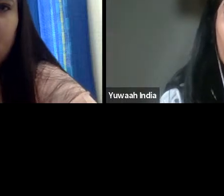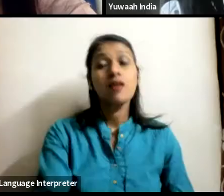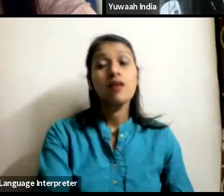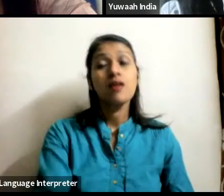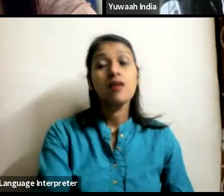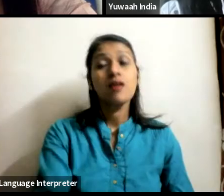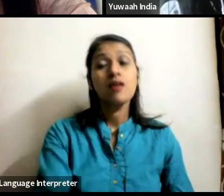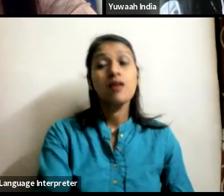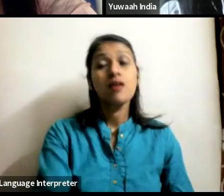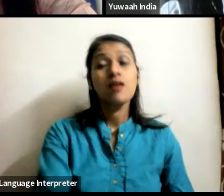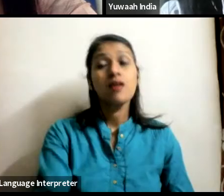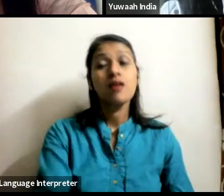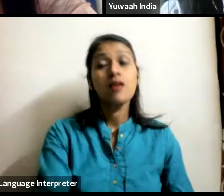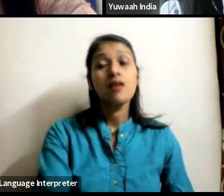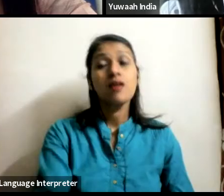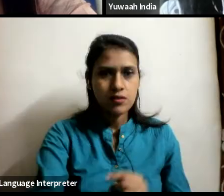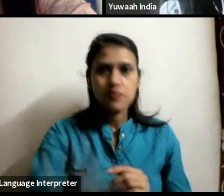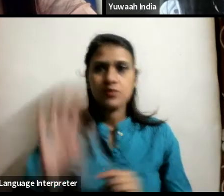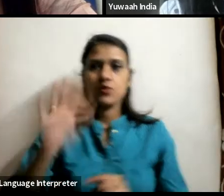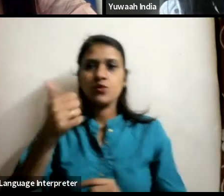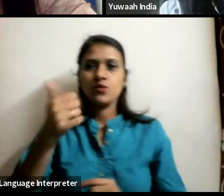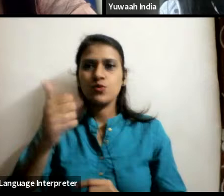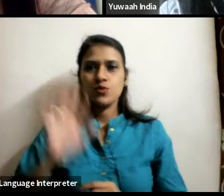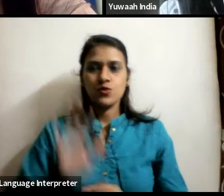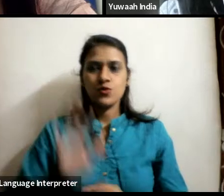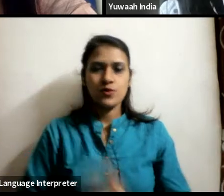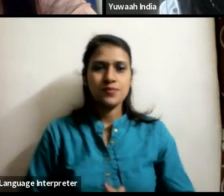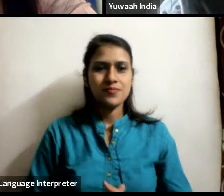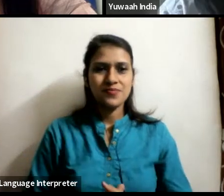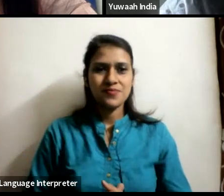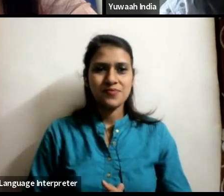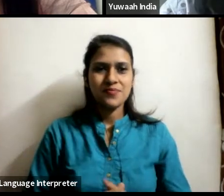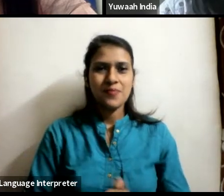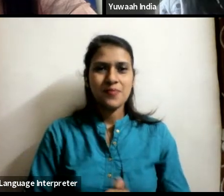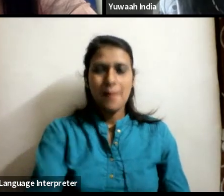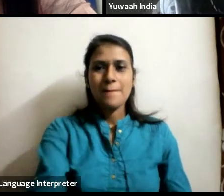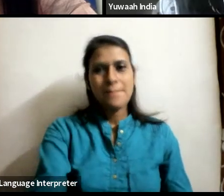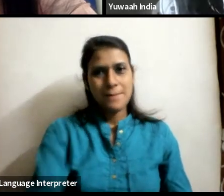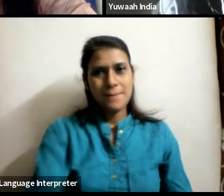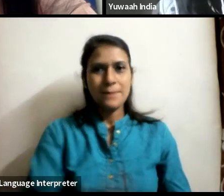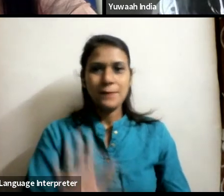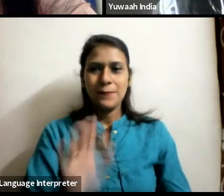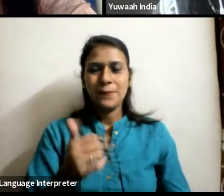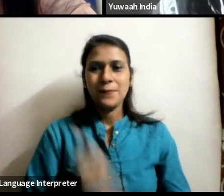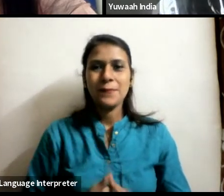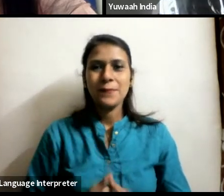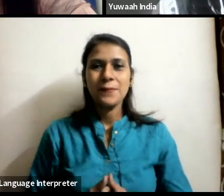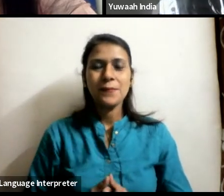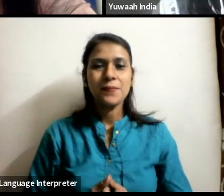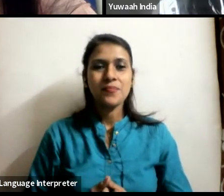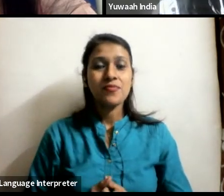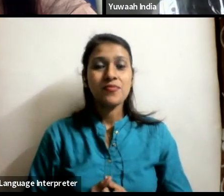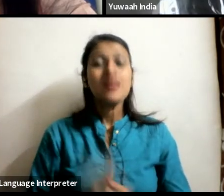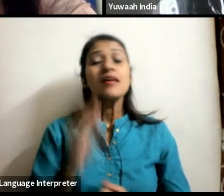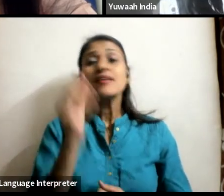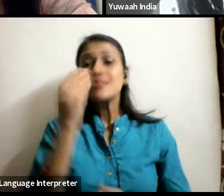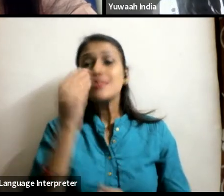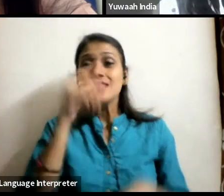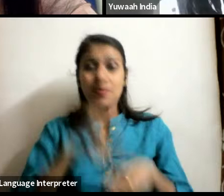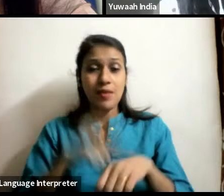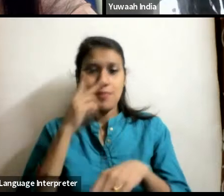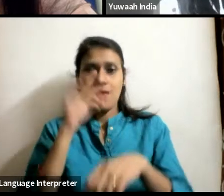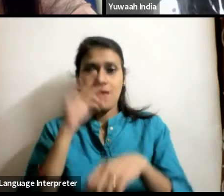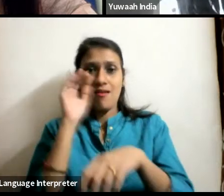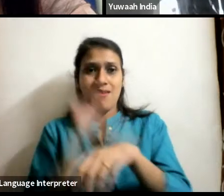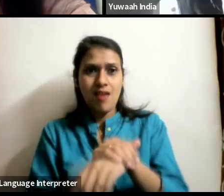आई थिंक विल स्विच, हम स्विच कर रहे हैं? नहीं, ओके। तो सिम्टम्स पे निर्भर है, अगर